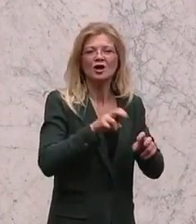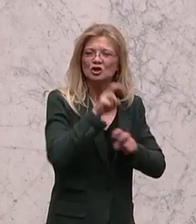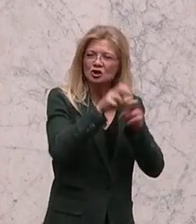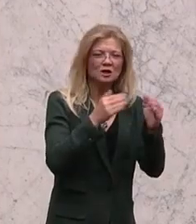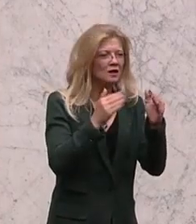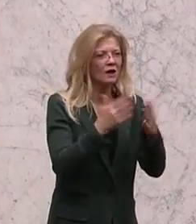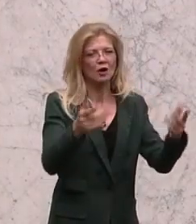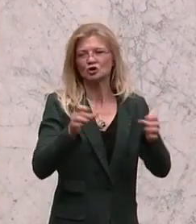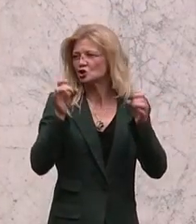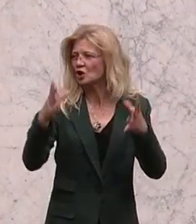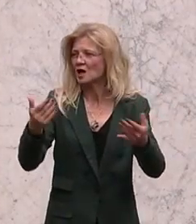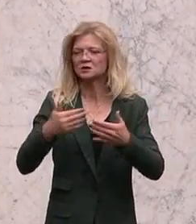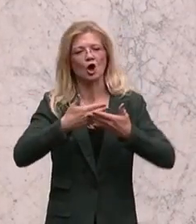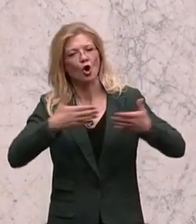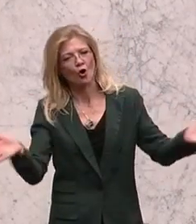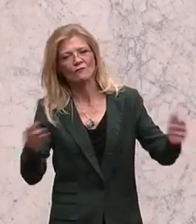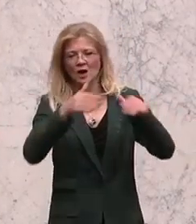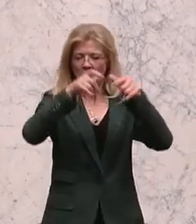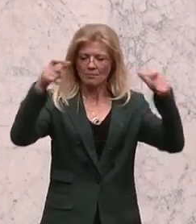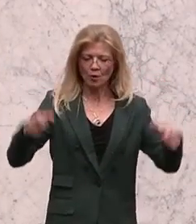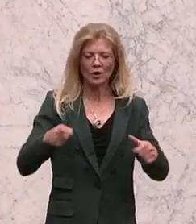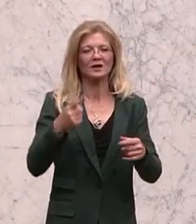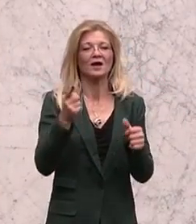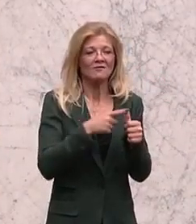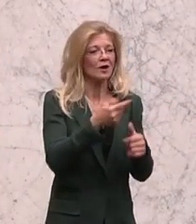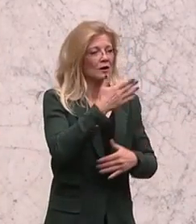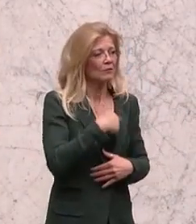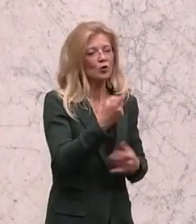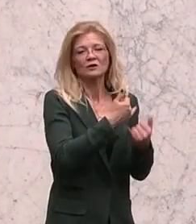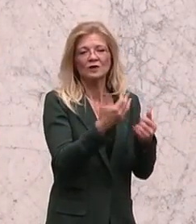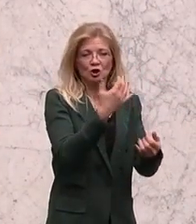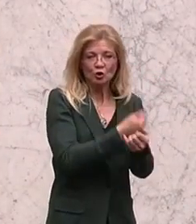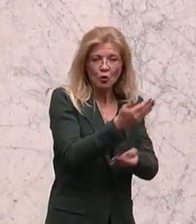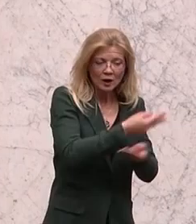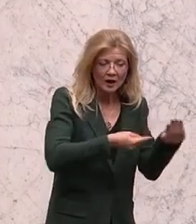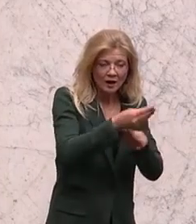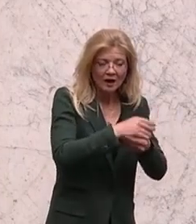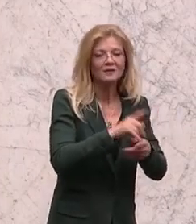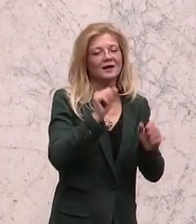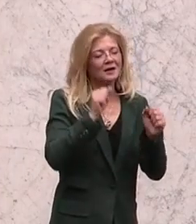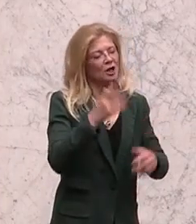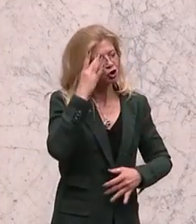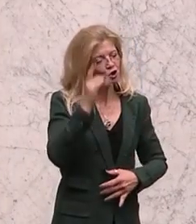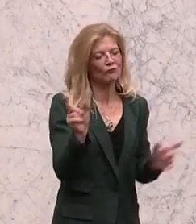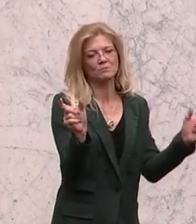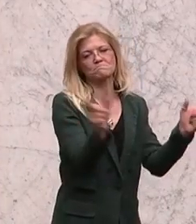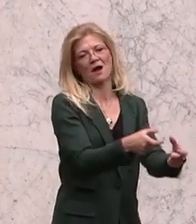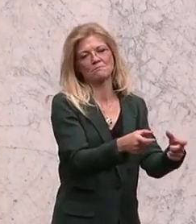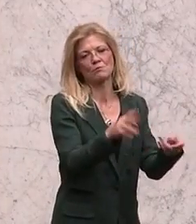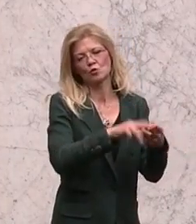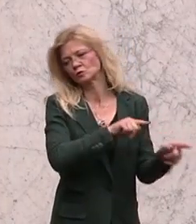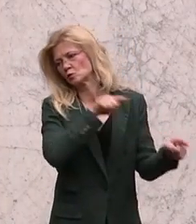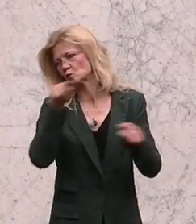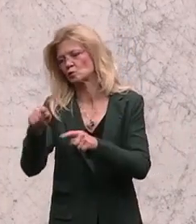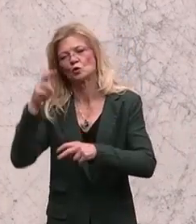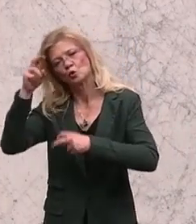Gebäude, Drogenhandel betreibt, nun sofort festgenommen werden kann und auch der Untersuchungshaft zugeführt werden kann. Meine Damen und